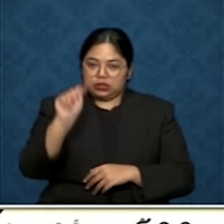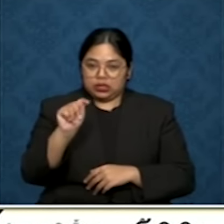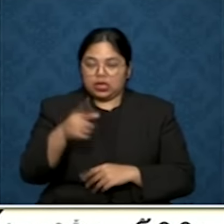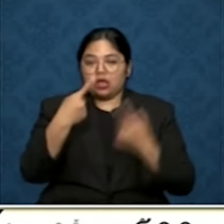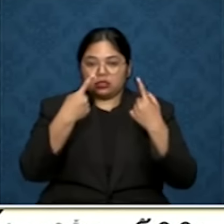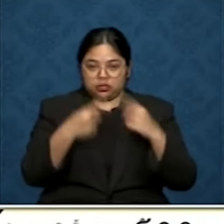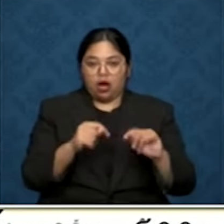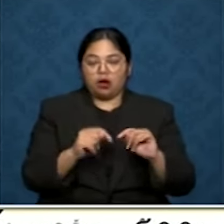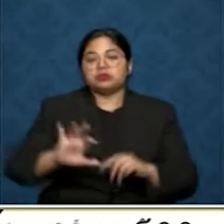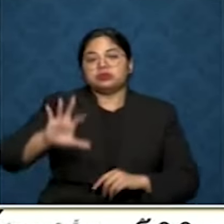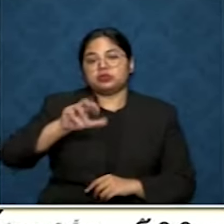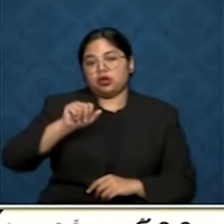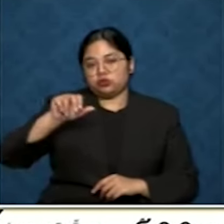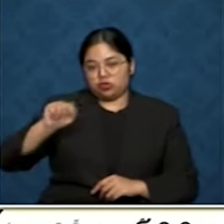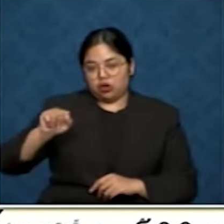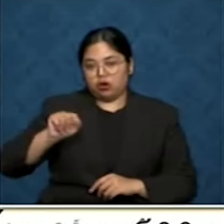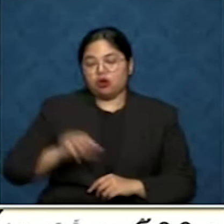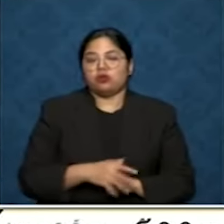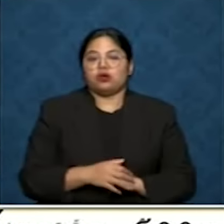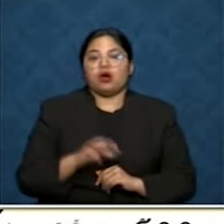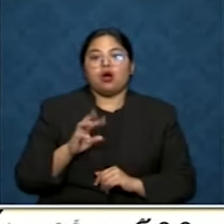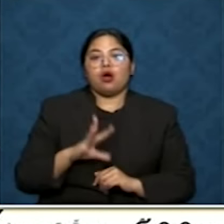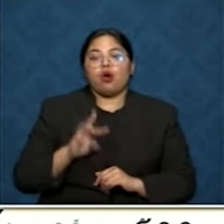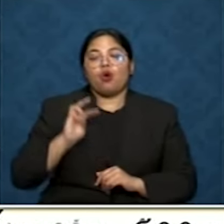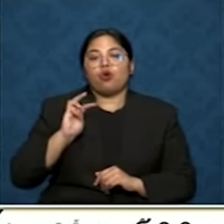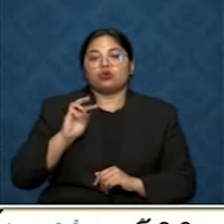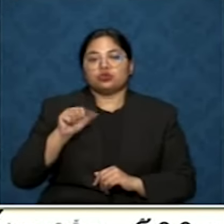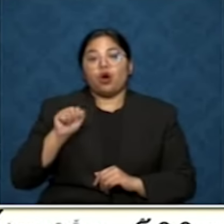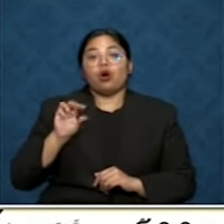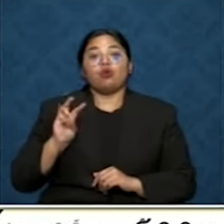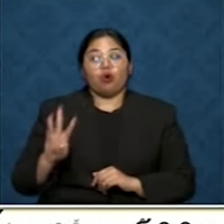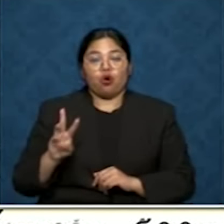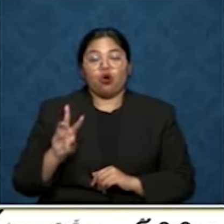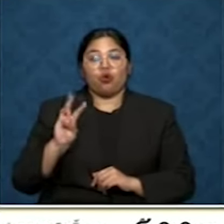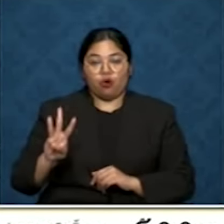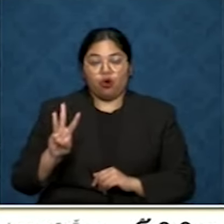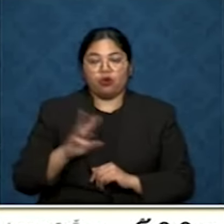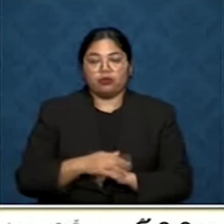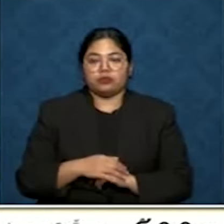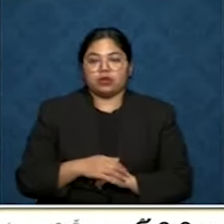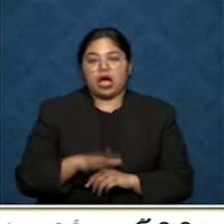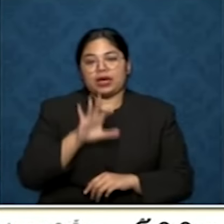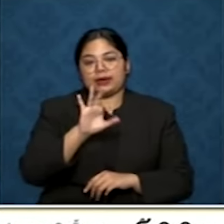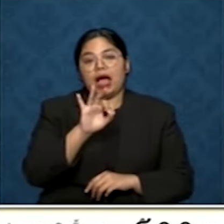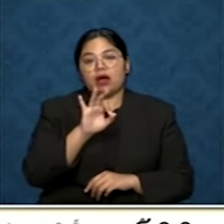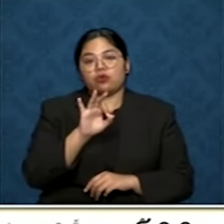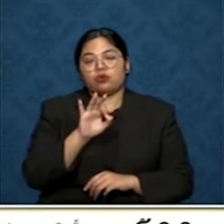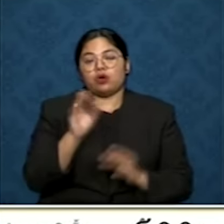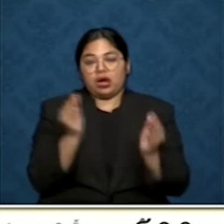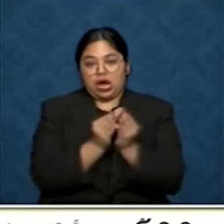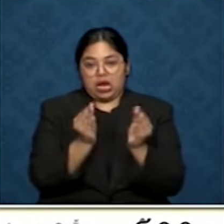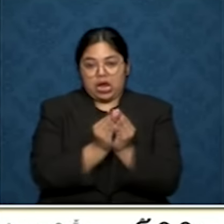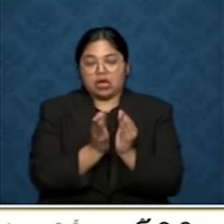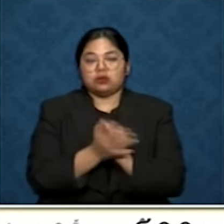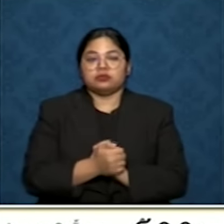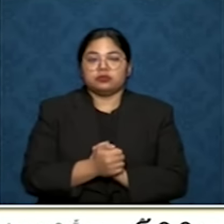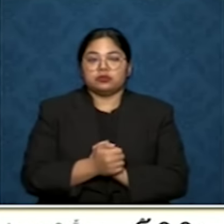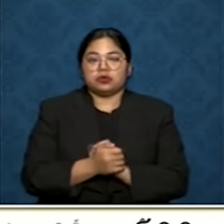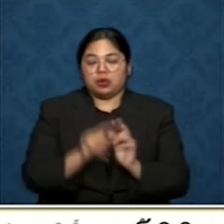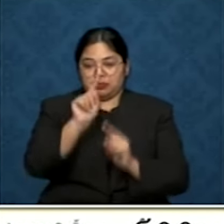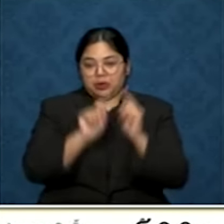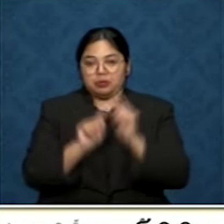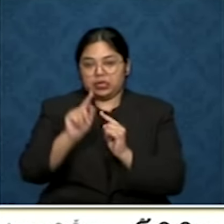สมาชิกเอ่อวุฒิสมาชิกเมื่อสัปดาห์ที่แล้วนะครับว่าได้ 9คะแนนอ่าก็แสดงว่ามีการประเมินได้